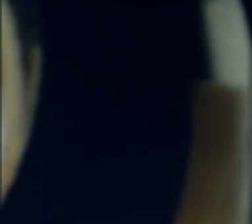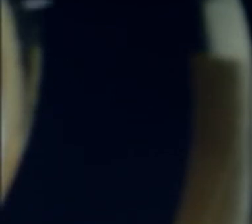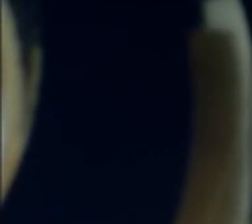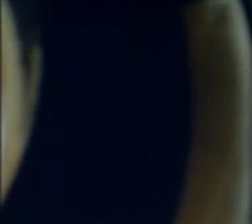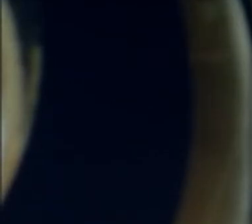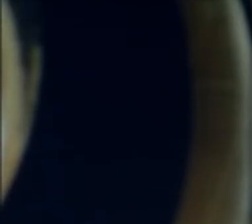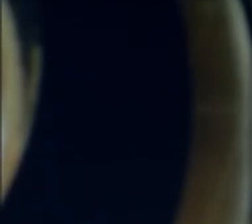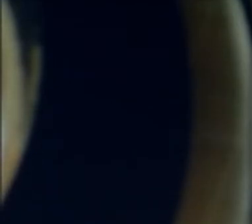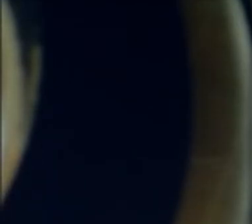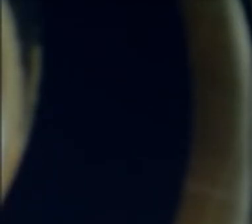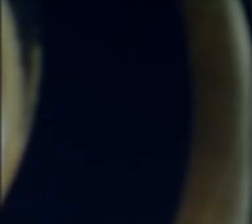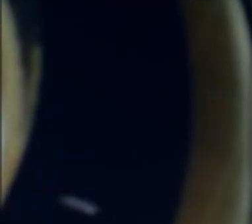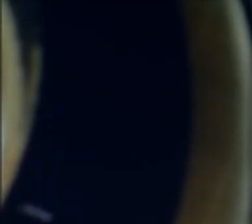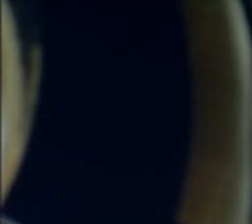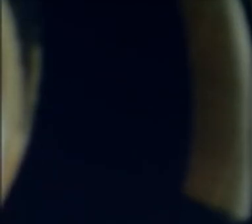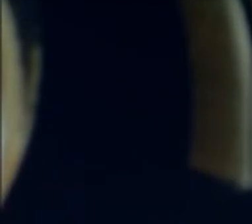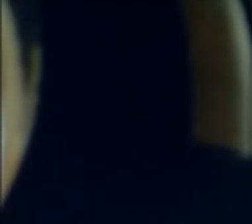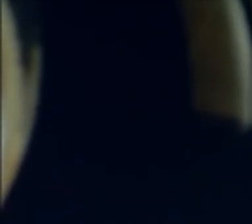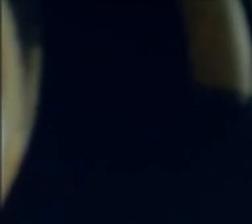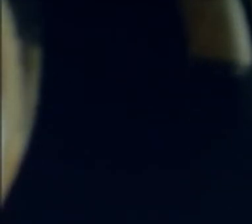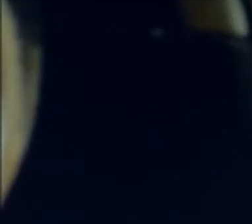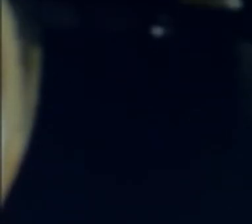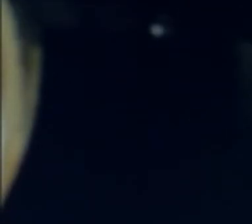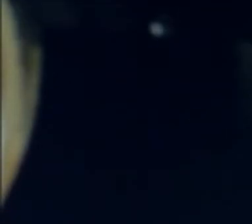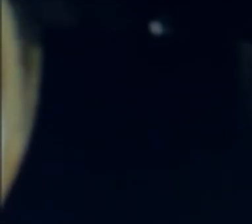عبد الرحمن المدلج وكبار المسؤولين بالديوان